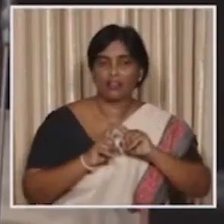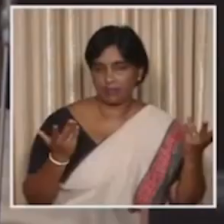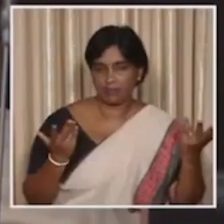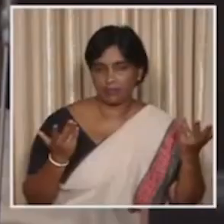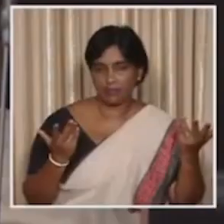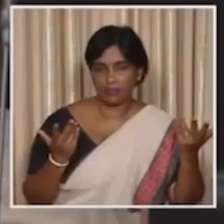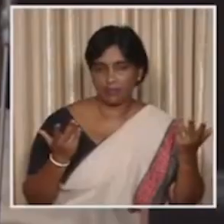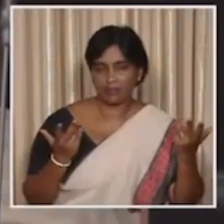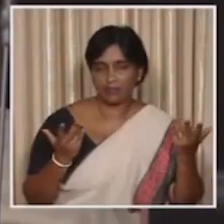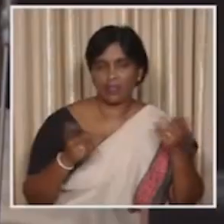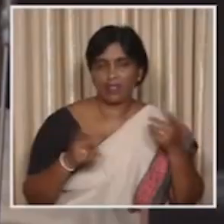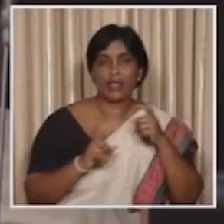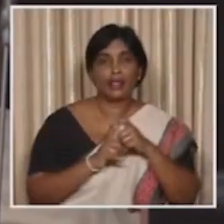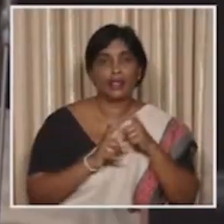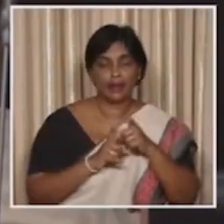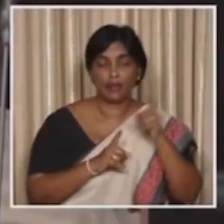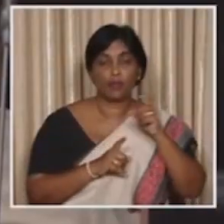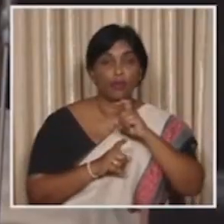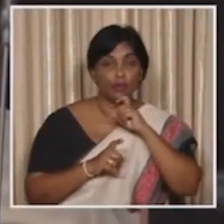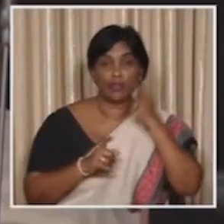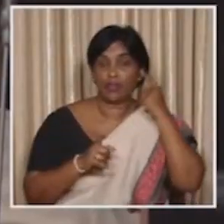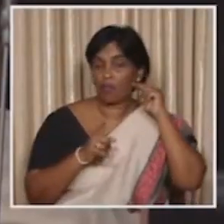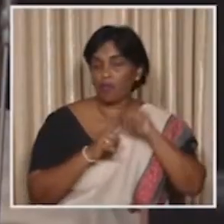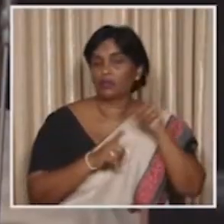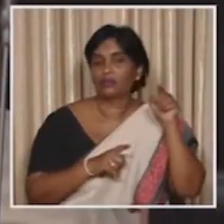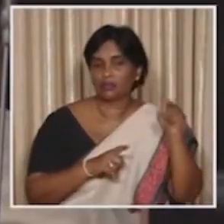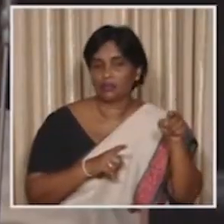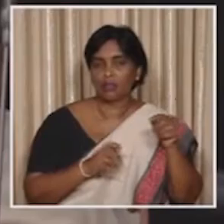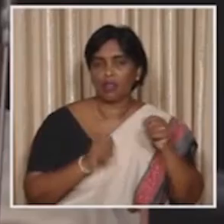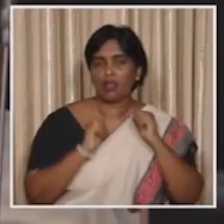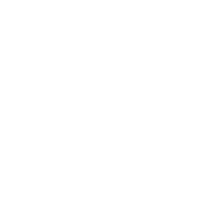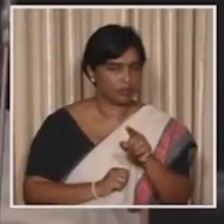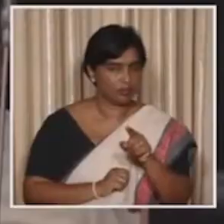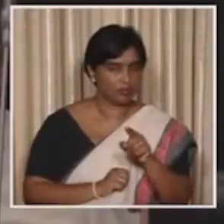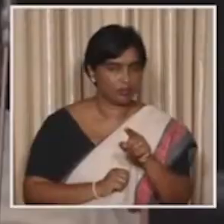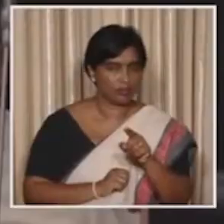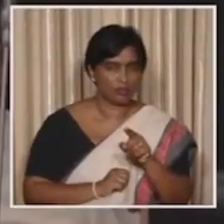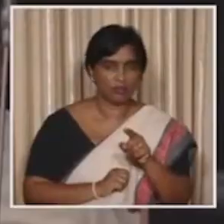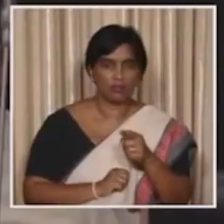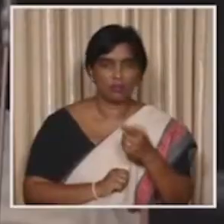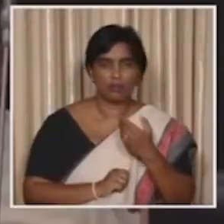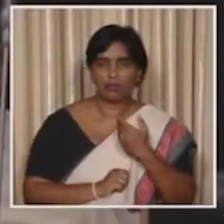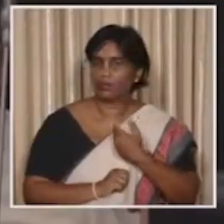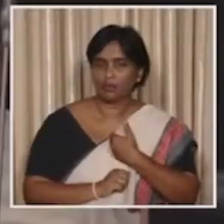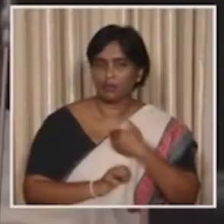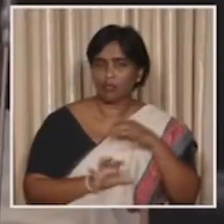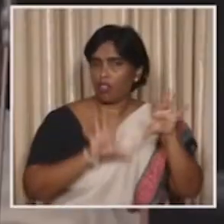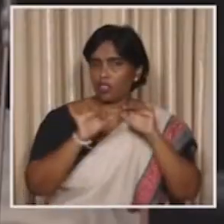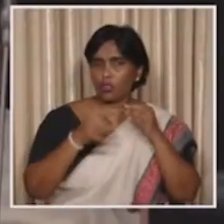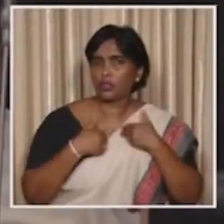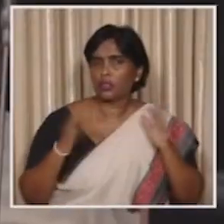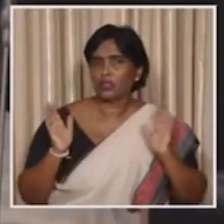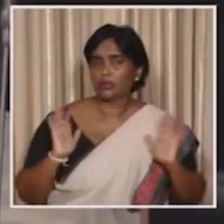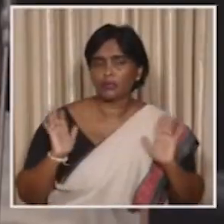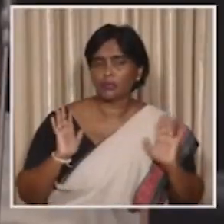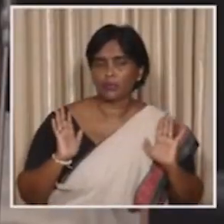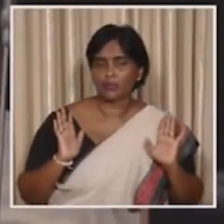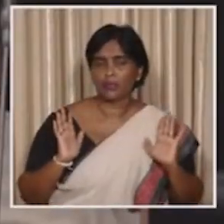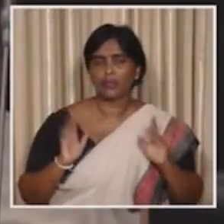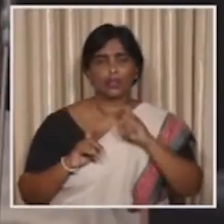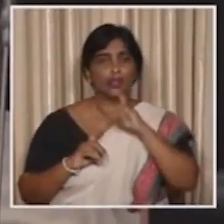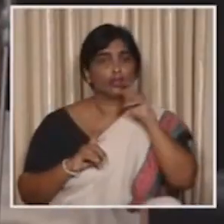නෙමෙයිනේ. ඩයනගම්මගේ නැගුවේ නිසා. කොහොමද මේක කියන්නේ? මේ මං නිතෝරපු එක්කෙනෙක් නෙමෙයි.